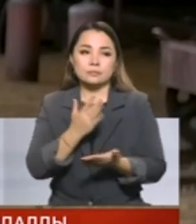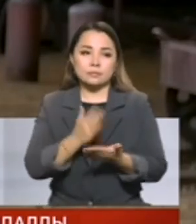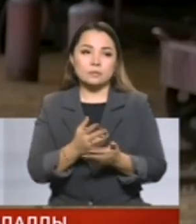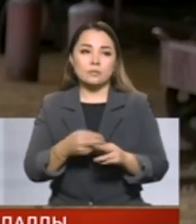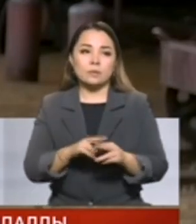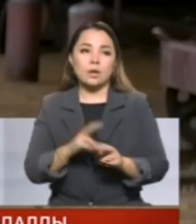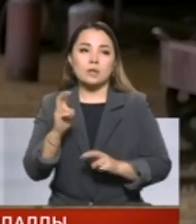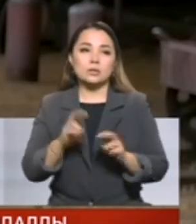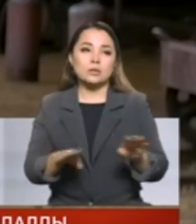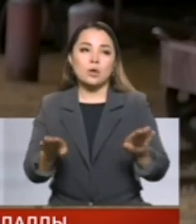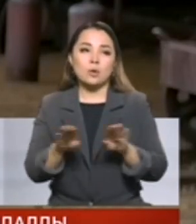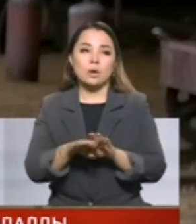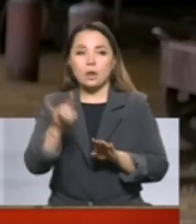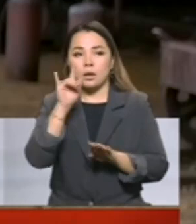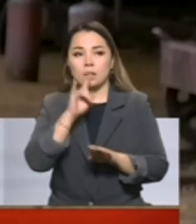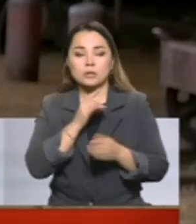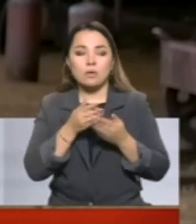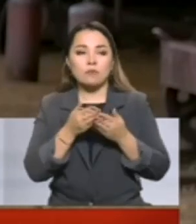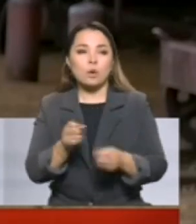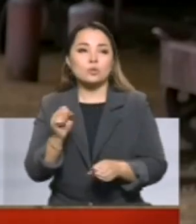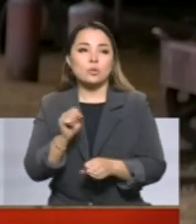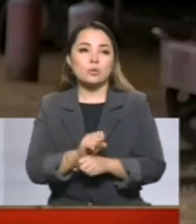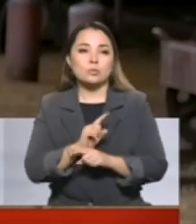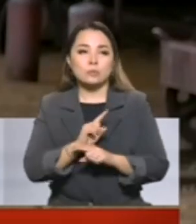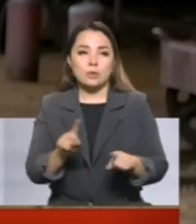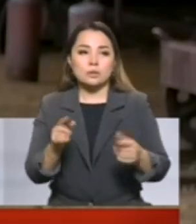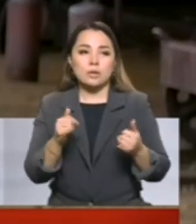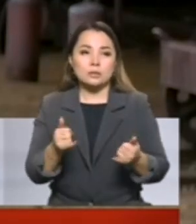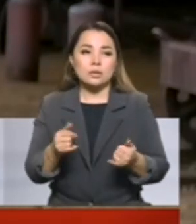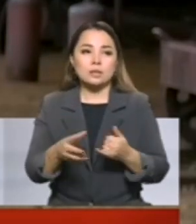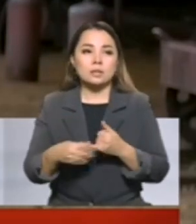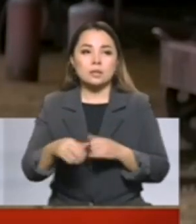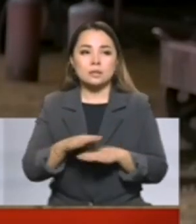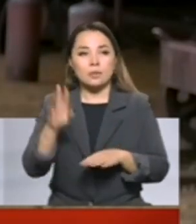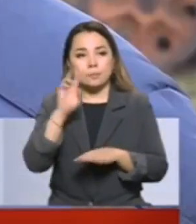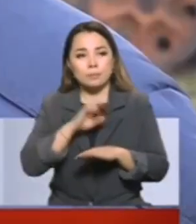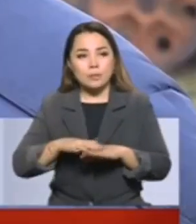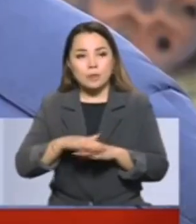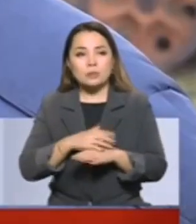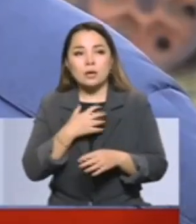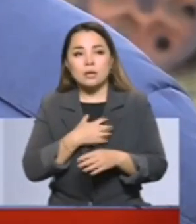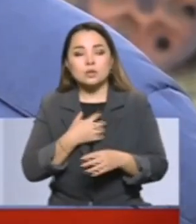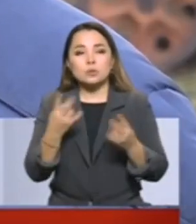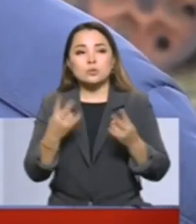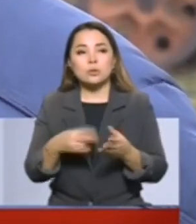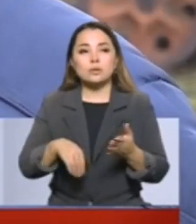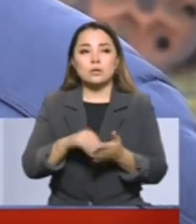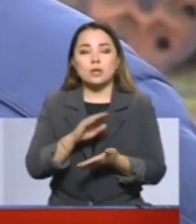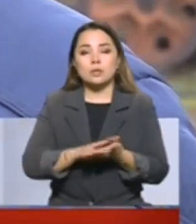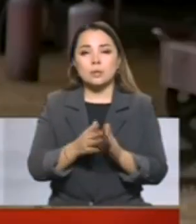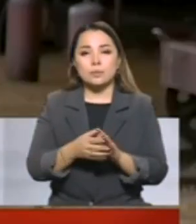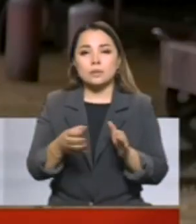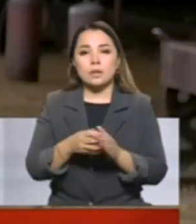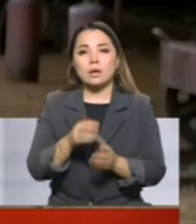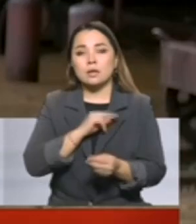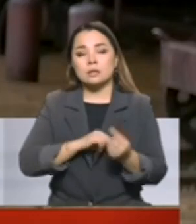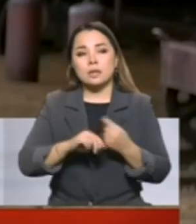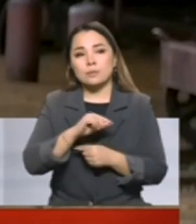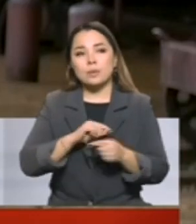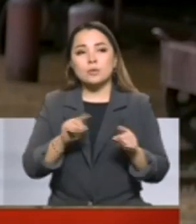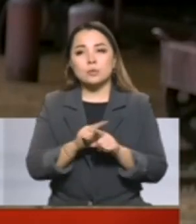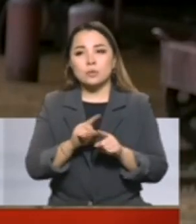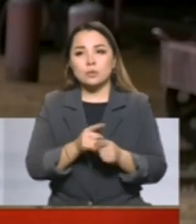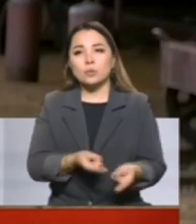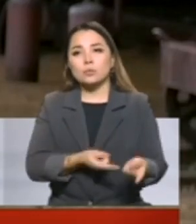Әрине, зауыт жабылса Қазақстанда флот тоқтап қалмайды. Ал біздің жерімізді мемлекет қажеттілігі үшін аламыз деп отыр. Онда олар бізге кәсіпорынды көшіруге